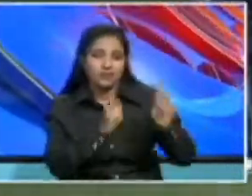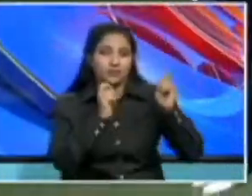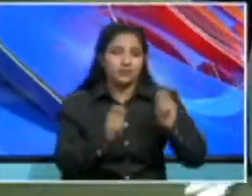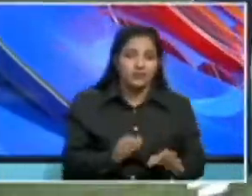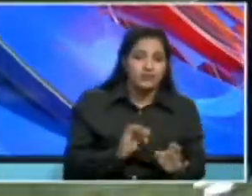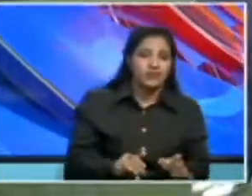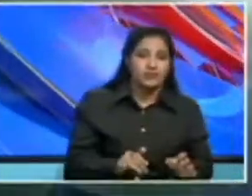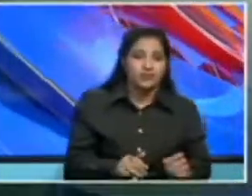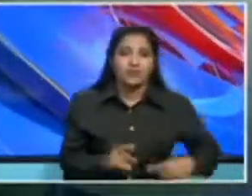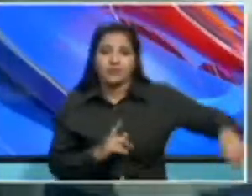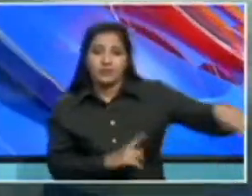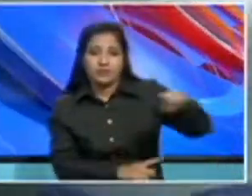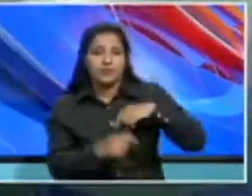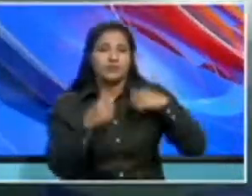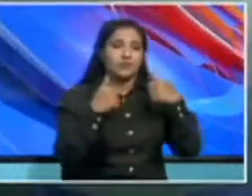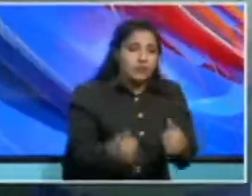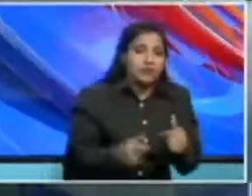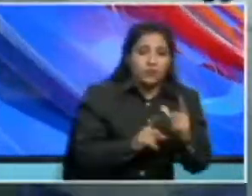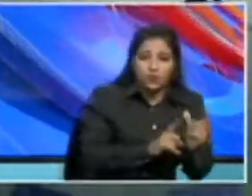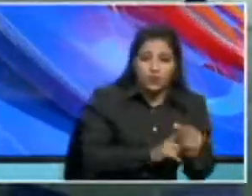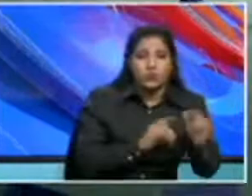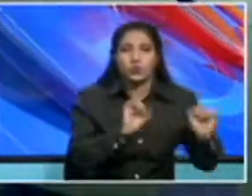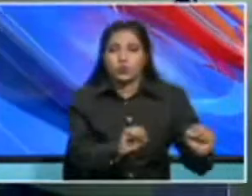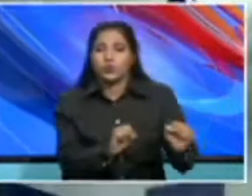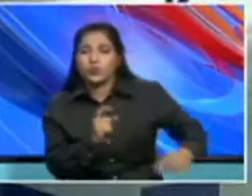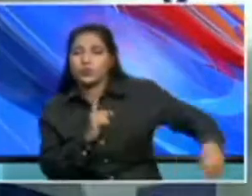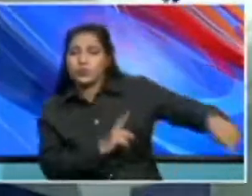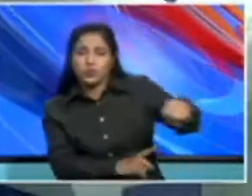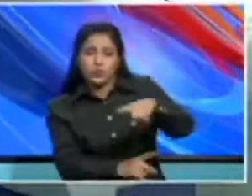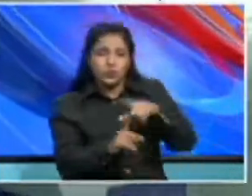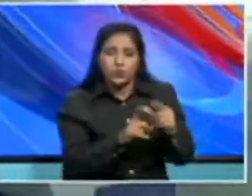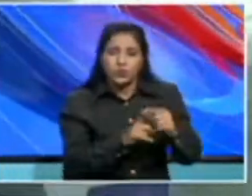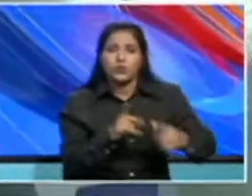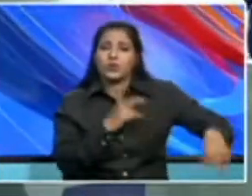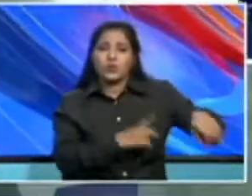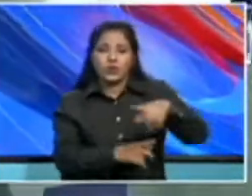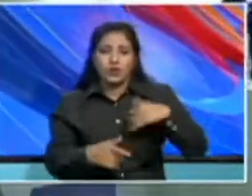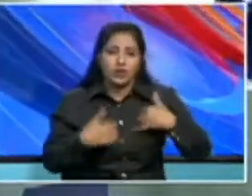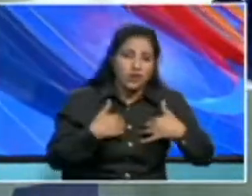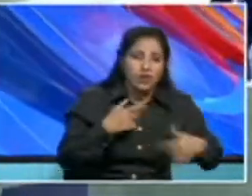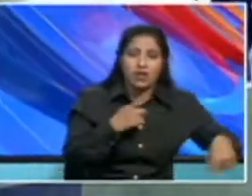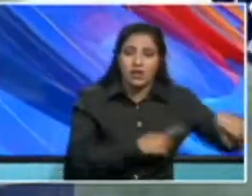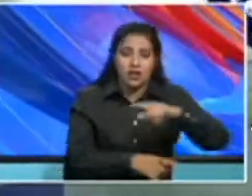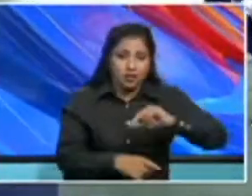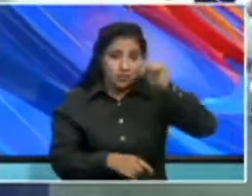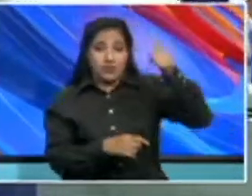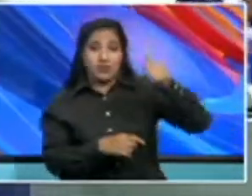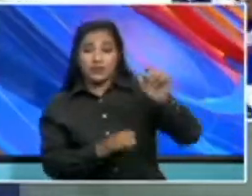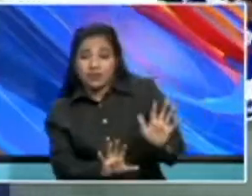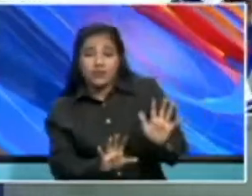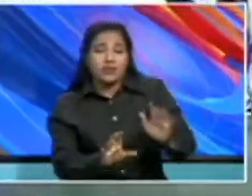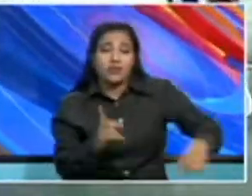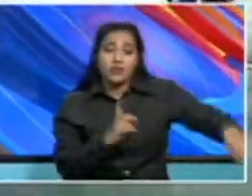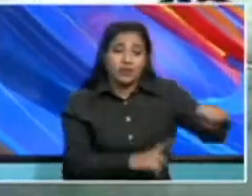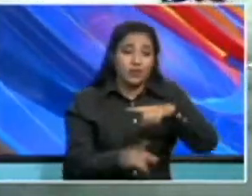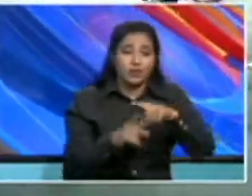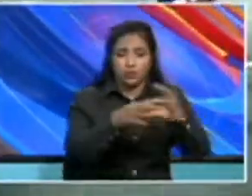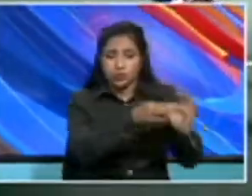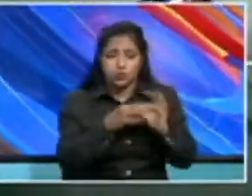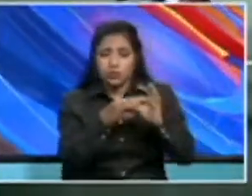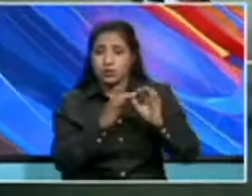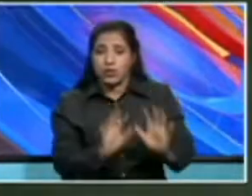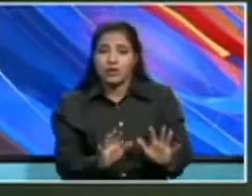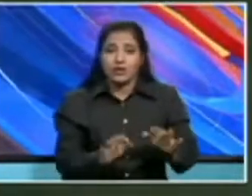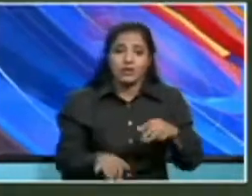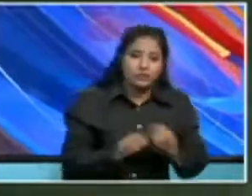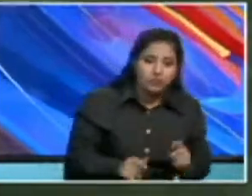shine, go beyond, man. Put the best foot forward, be your A game. Show the disbelieving haters you're a champion. Gotta do it for yourself, gotta do it for your fam, gotta